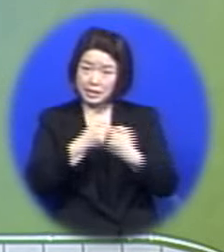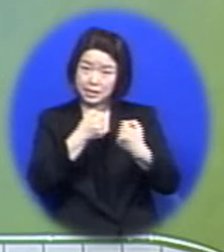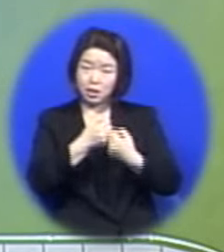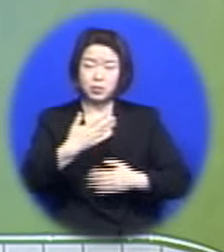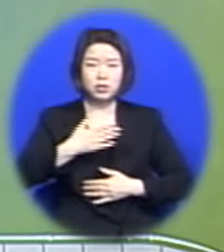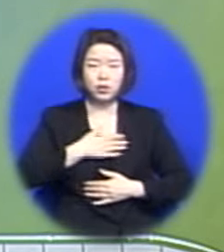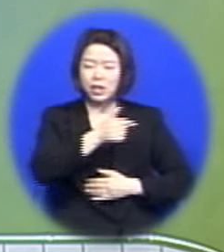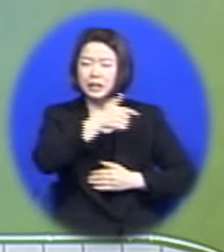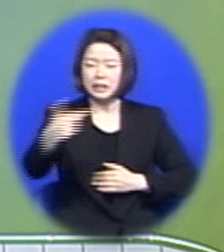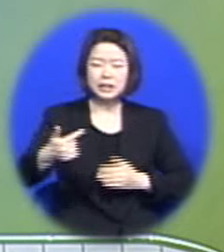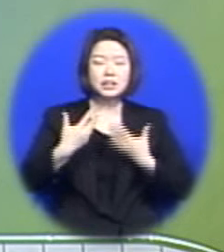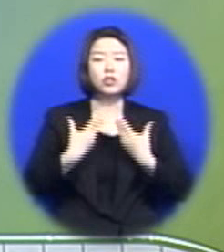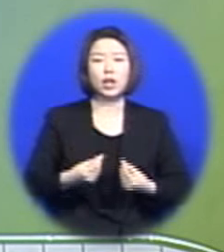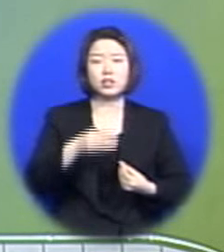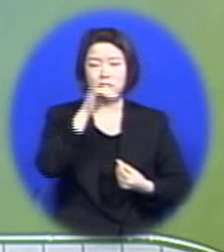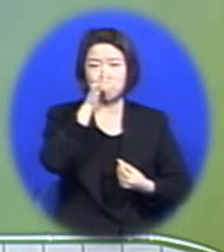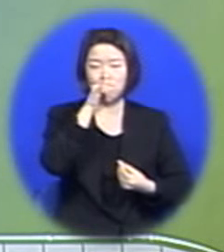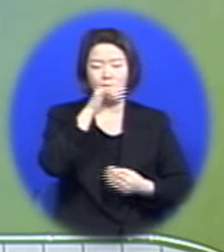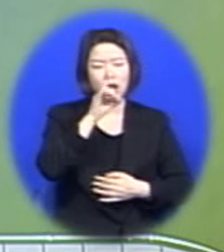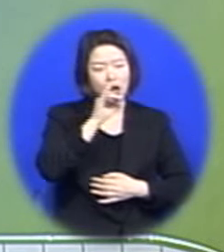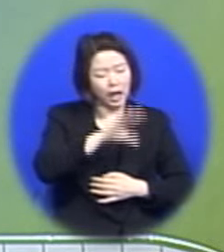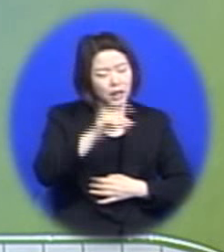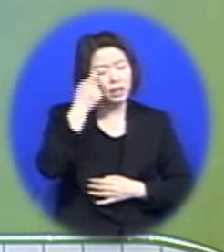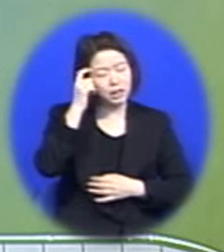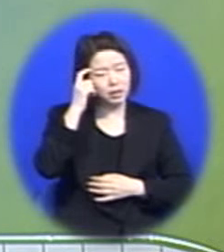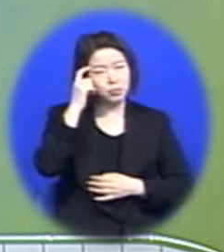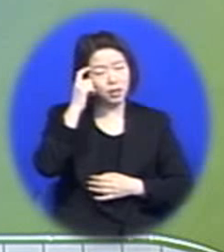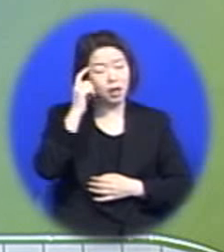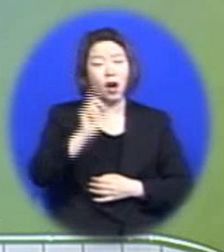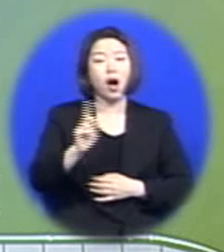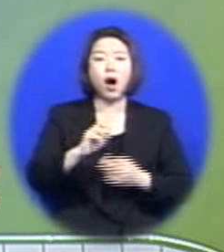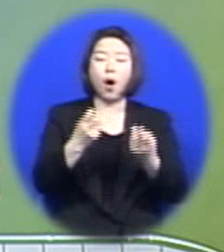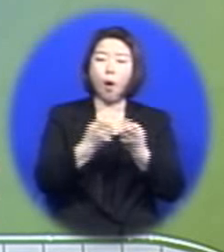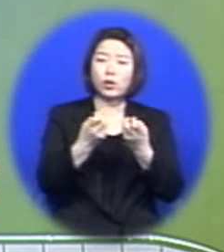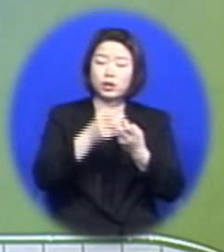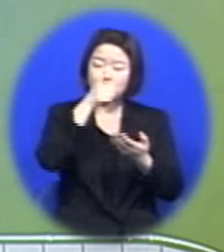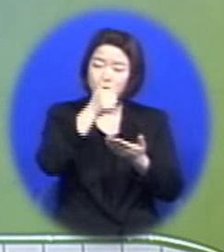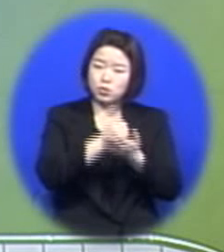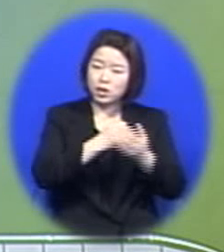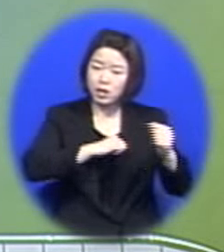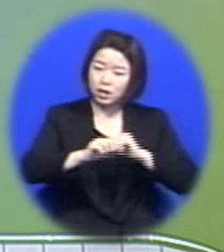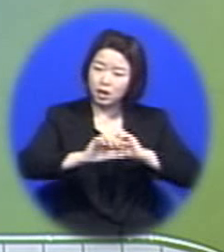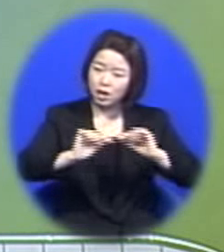큰 좌절이었어요. 안 되나 보다. 어떻게 죄를 안 짓고 살 수 있어?